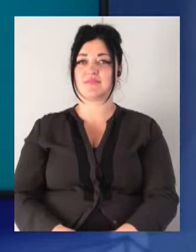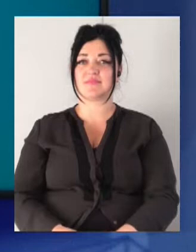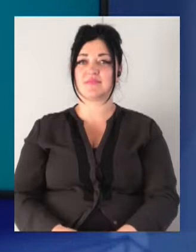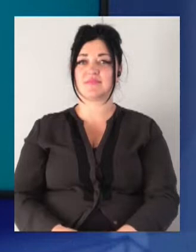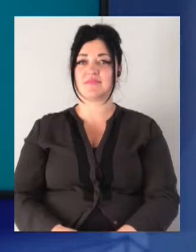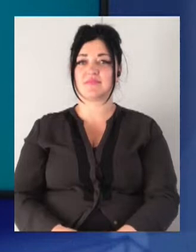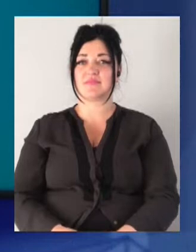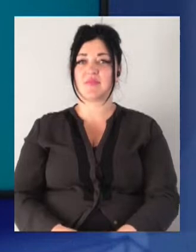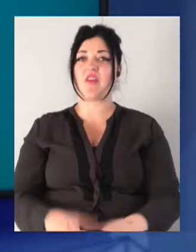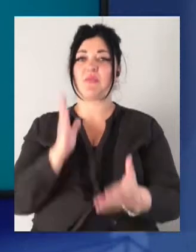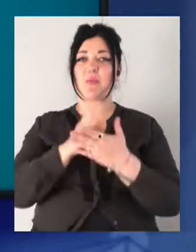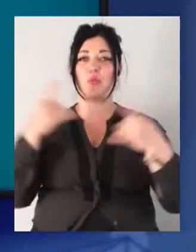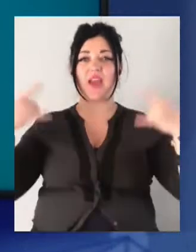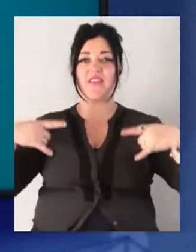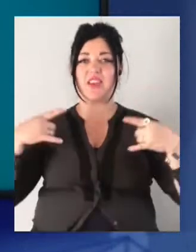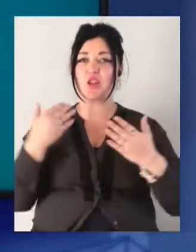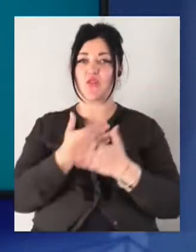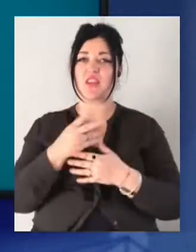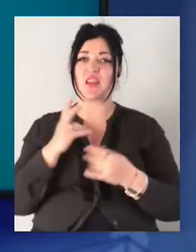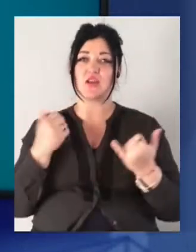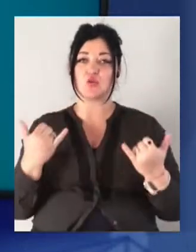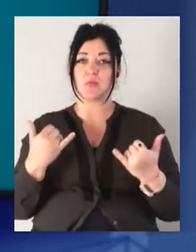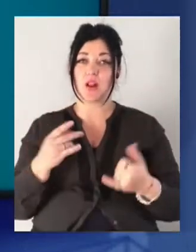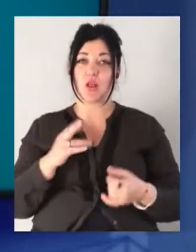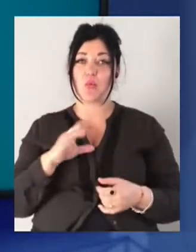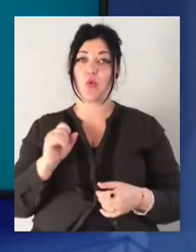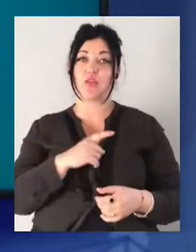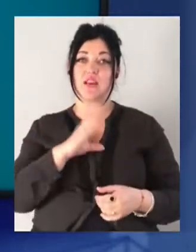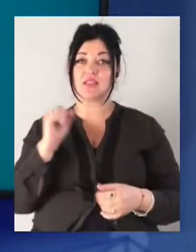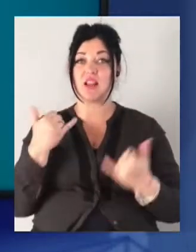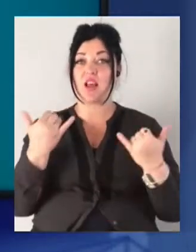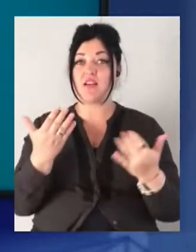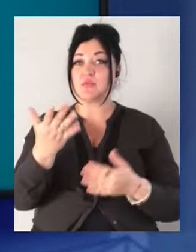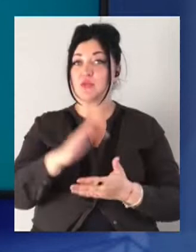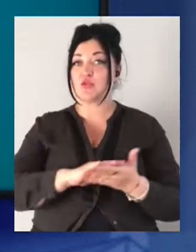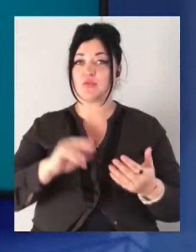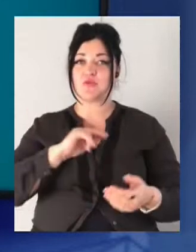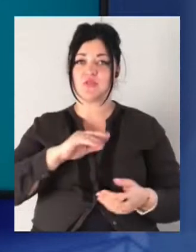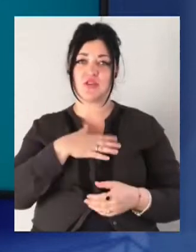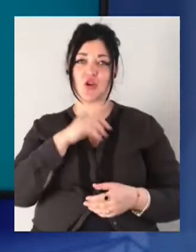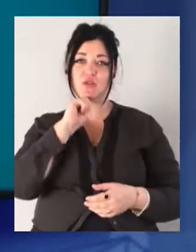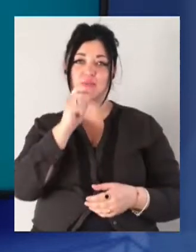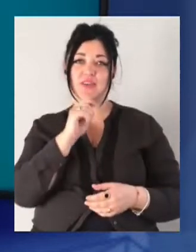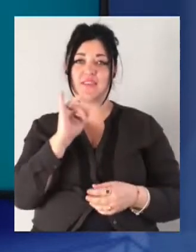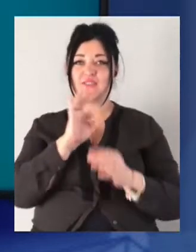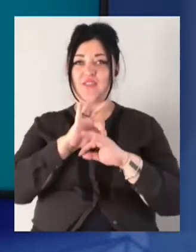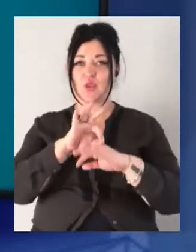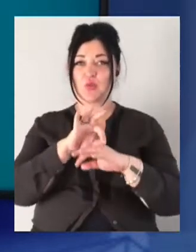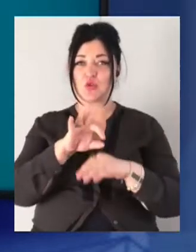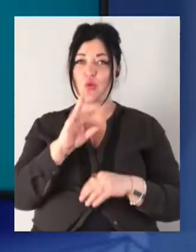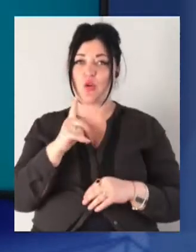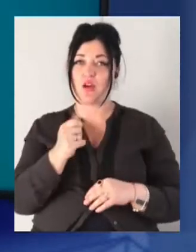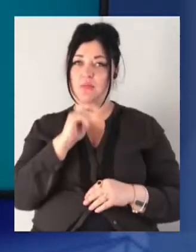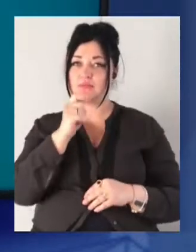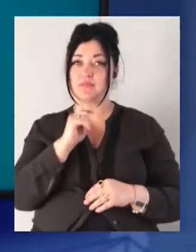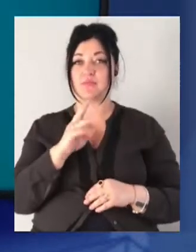В прямому ефірі новини на Суспільному Одеса. Для вас продовжують працювати наші кореспонденти та ведуча Ольга Міщук. СРД